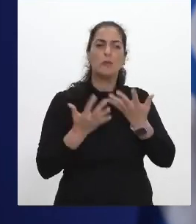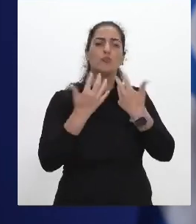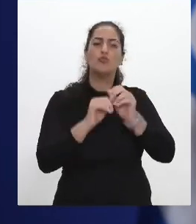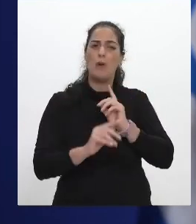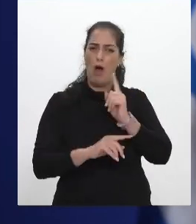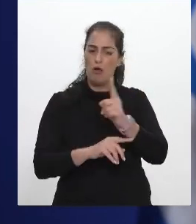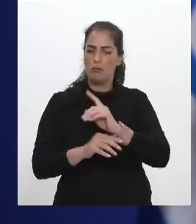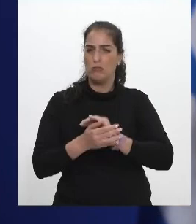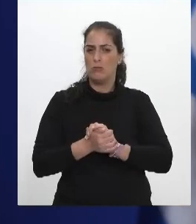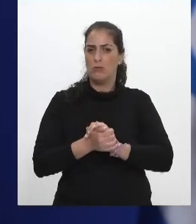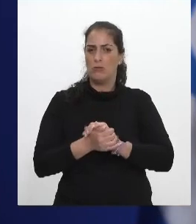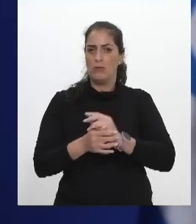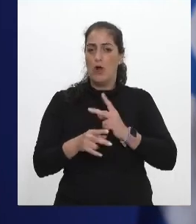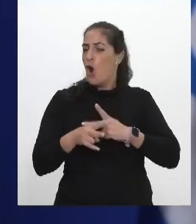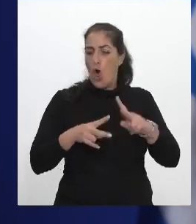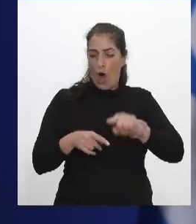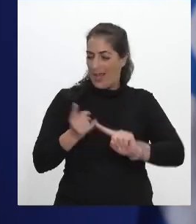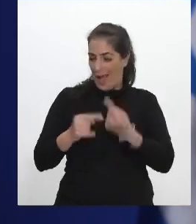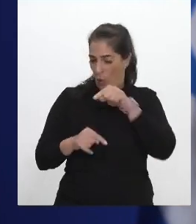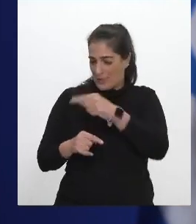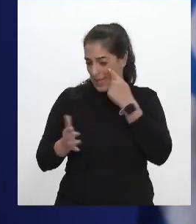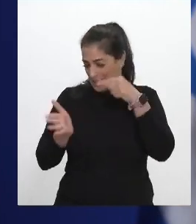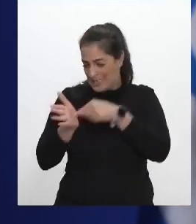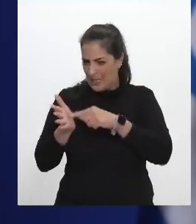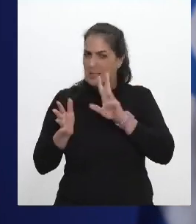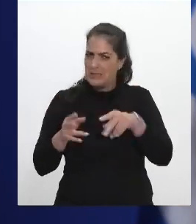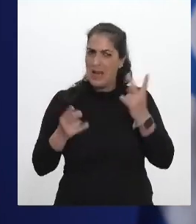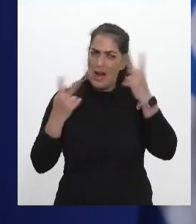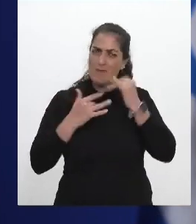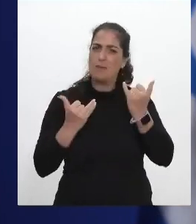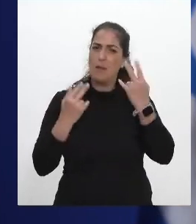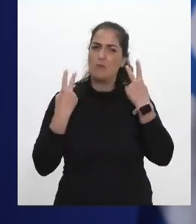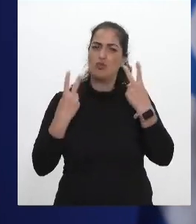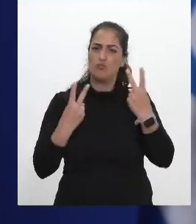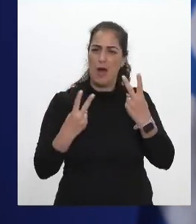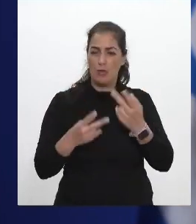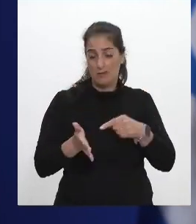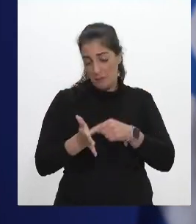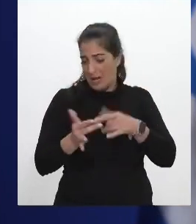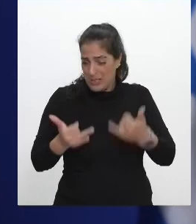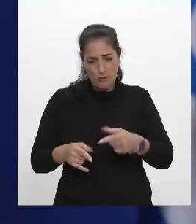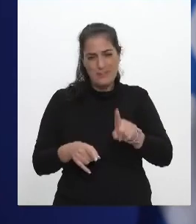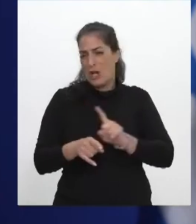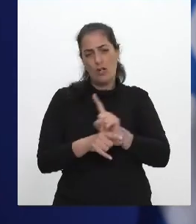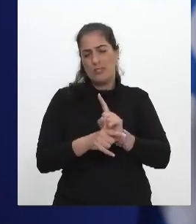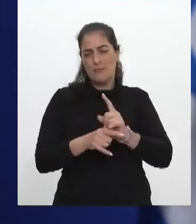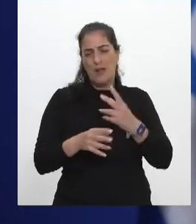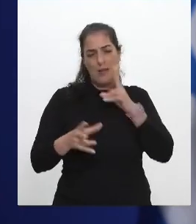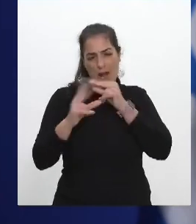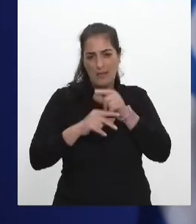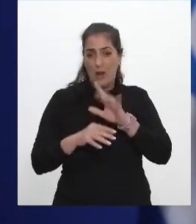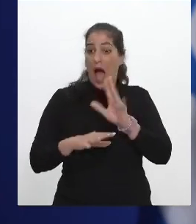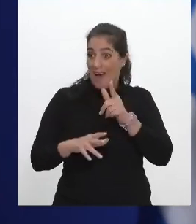למשפחות לא רק האירוע הזה צריך להסתכל על המשמעויות של הדבר הזה ולכן לא כאן המקום להתייחס לעניין הזה אבל הסוגיה הזאת